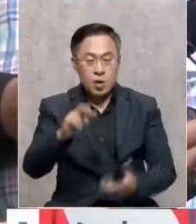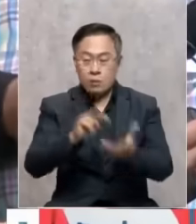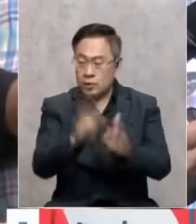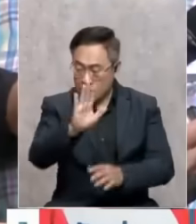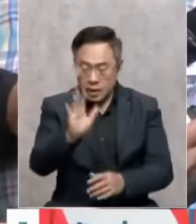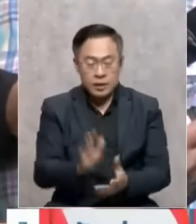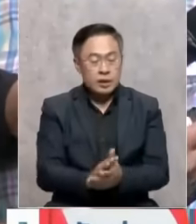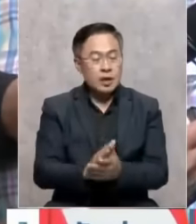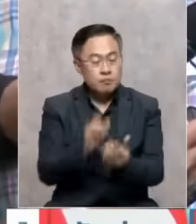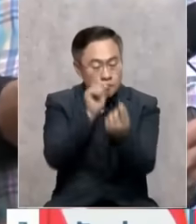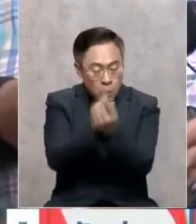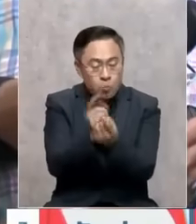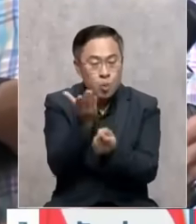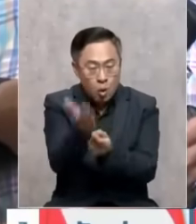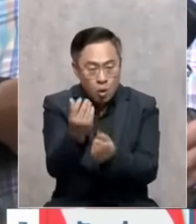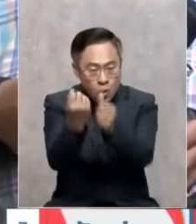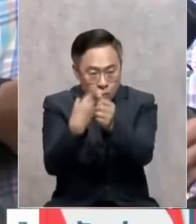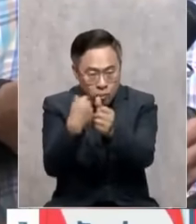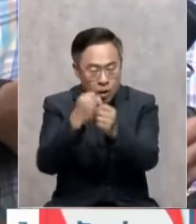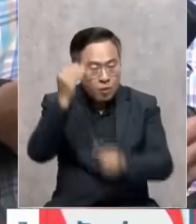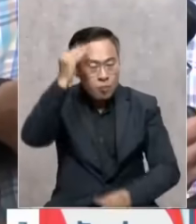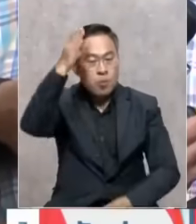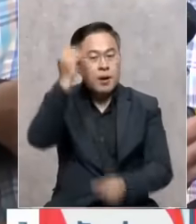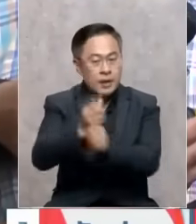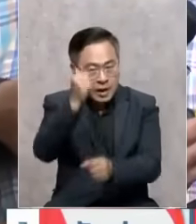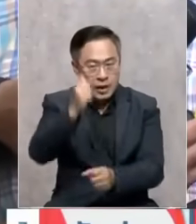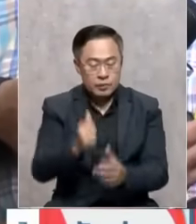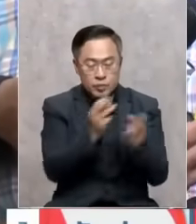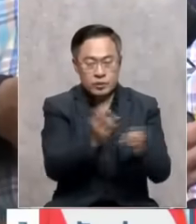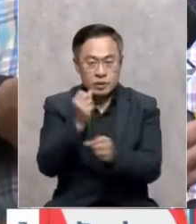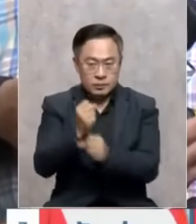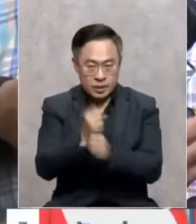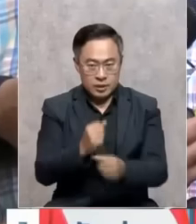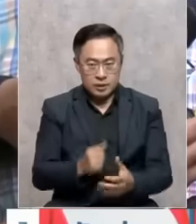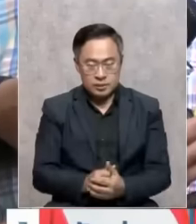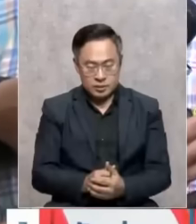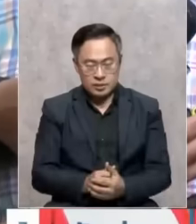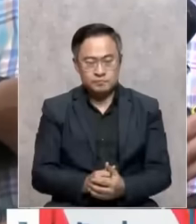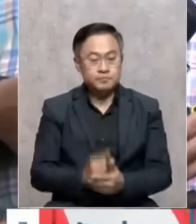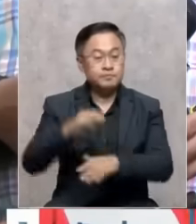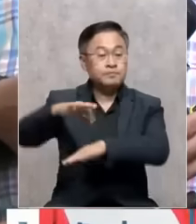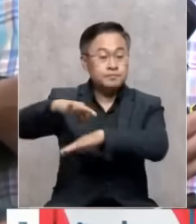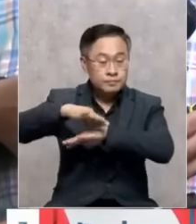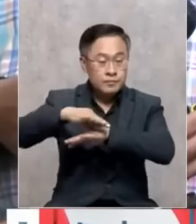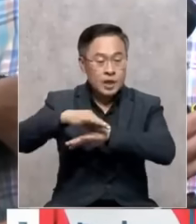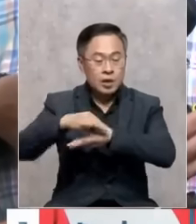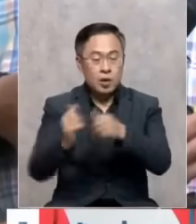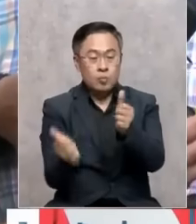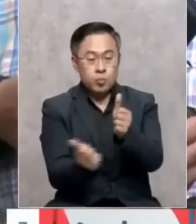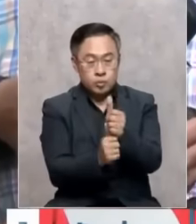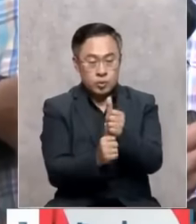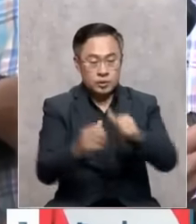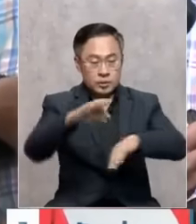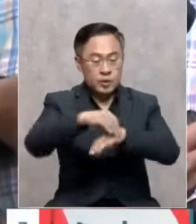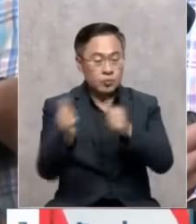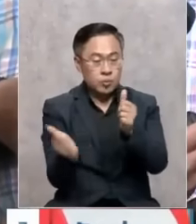ำงานไปขอความรู ้ อันนี้คือไปพบนะส่วนตำแหน่งฮะตำแหน่งที่จะมาช่วยคุณสุทินผู้ช่วยรัฐมนตรีว่าการกระทรวงกล